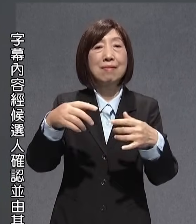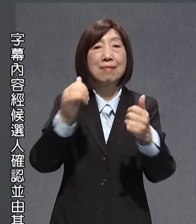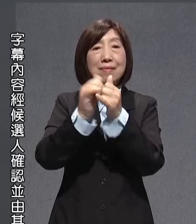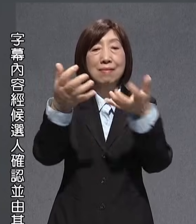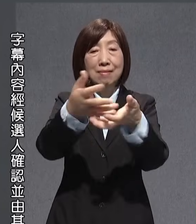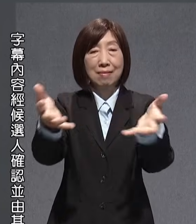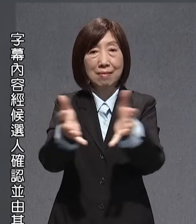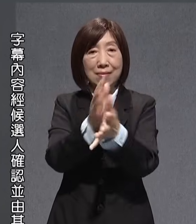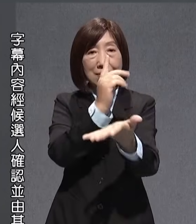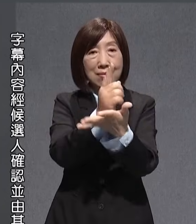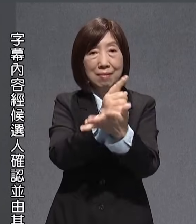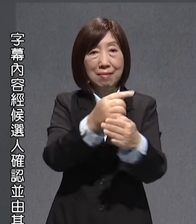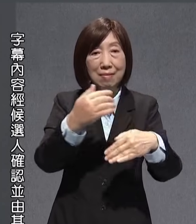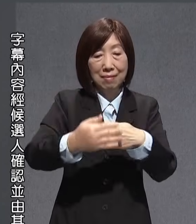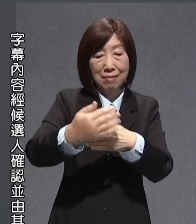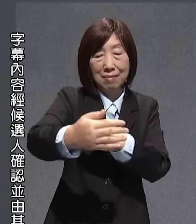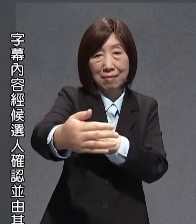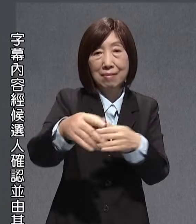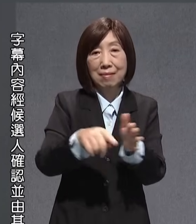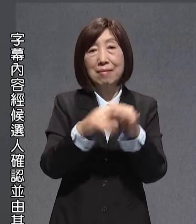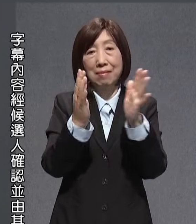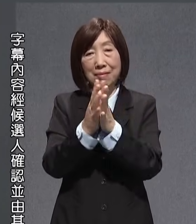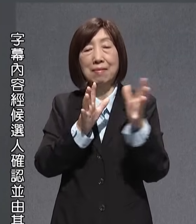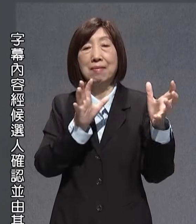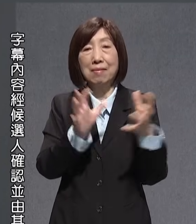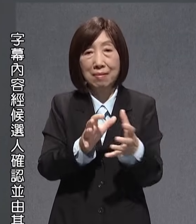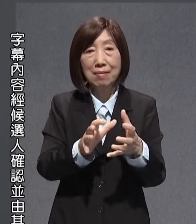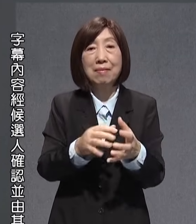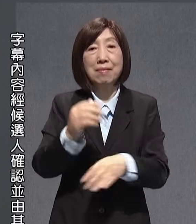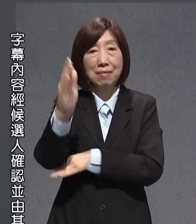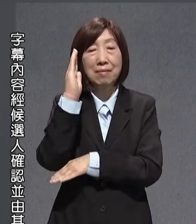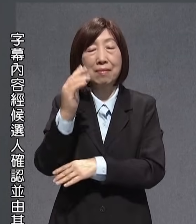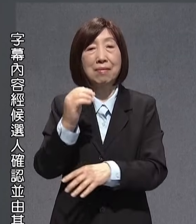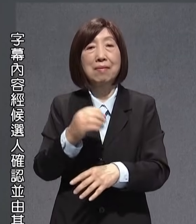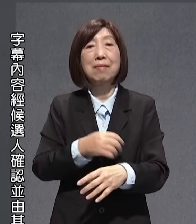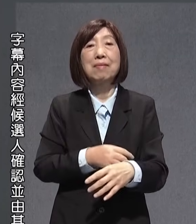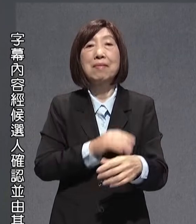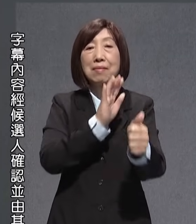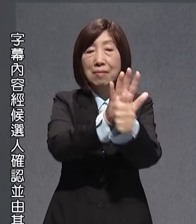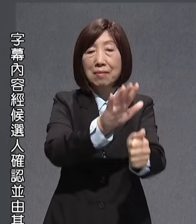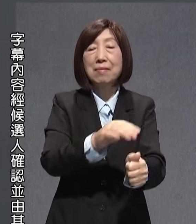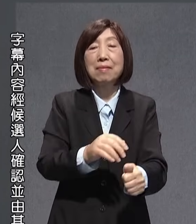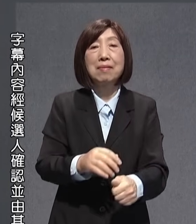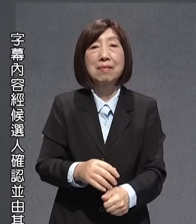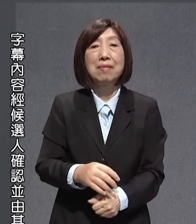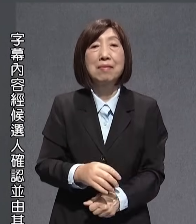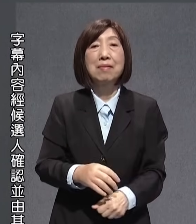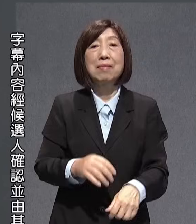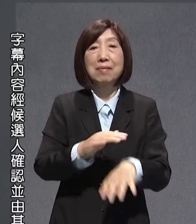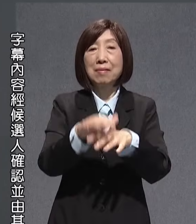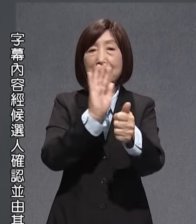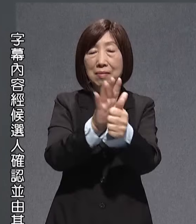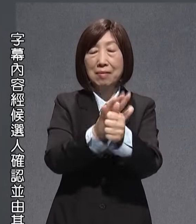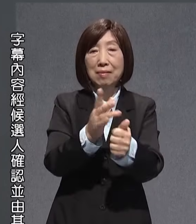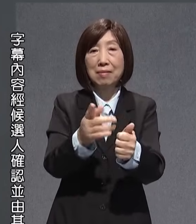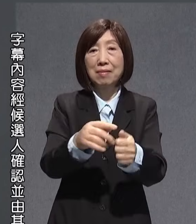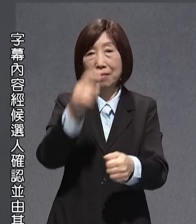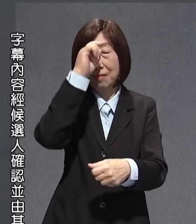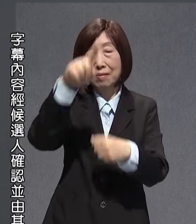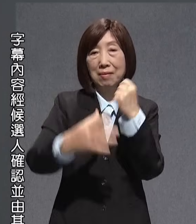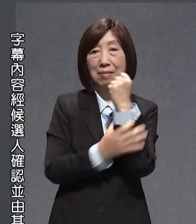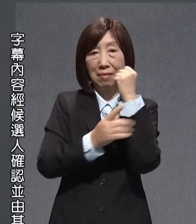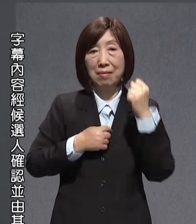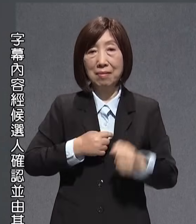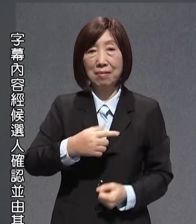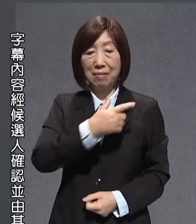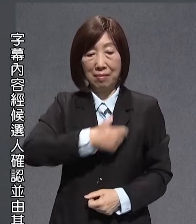在每一个人生阶段都站在一起，政府做每一个人的后盾。敬请大家支持登记第